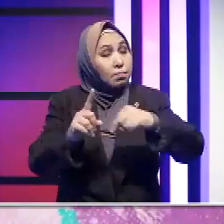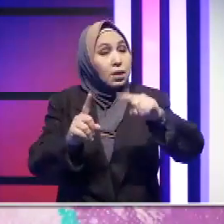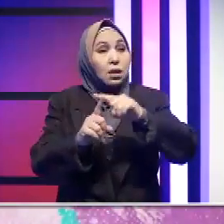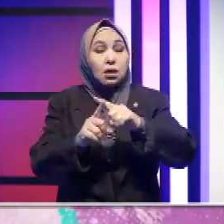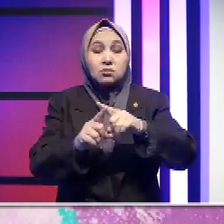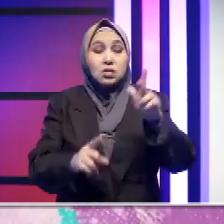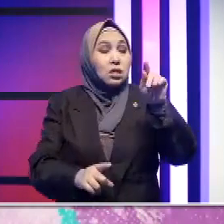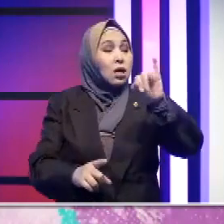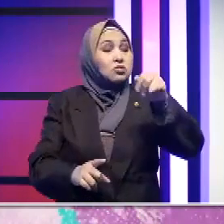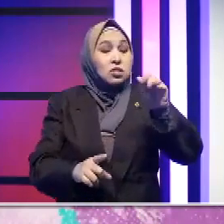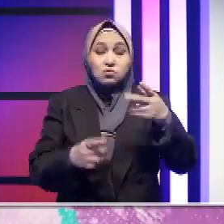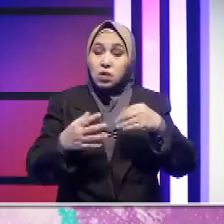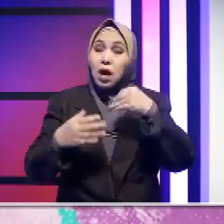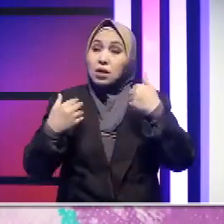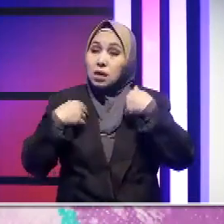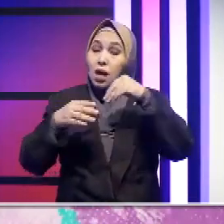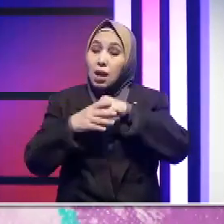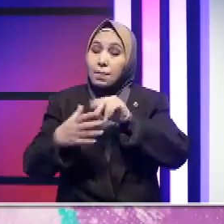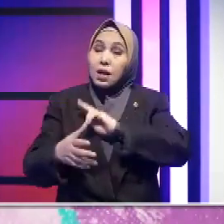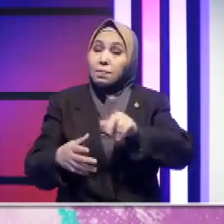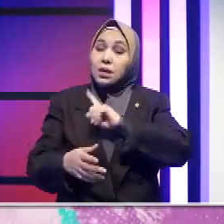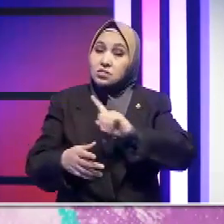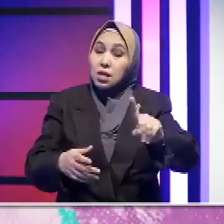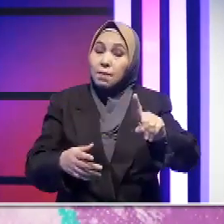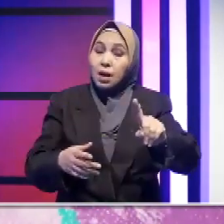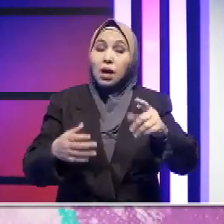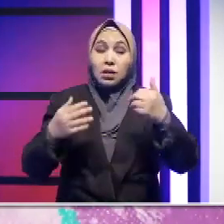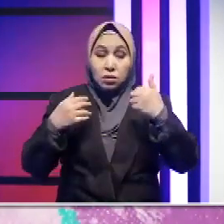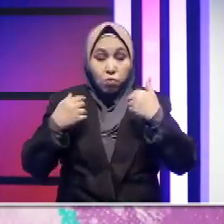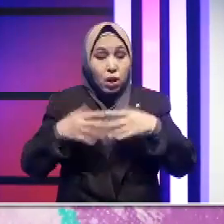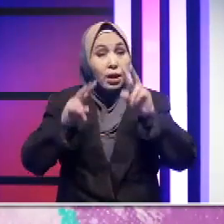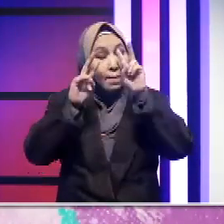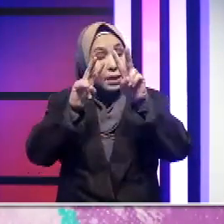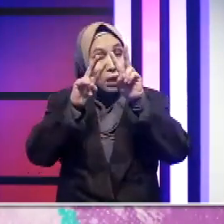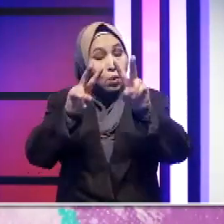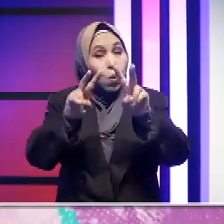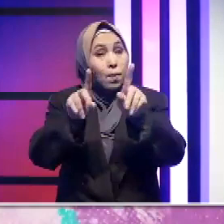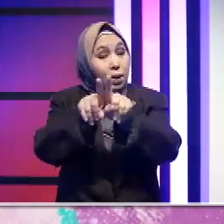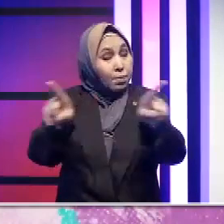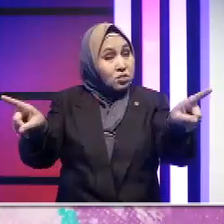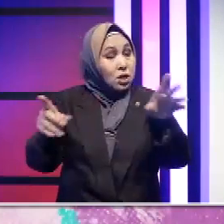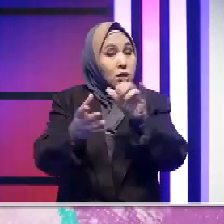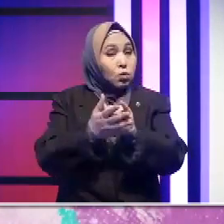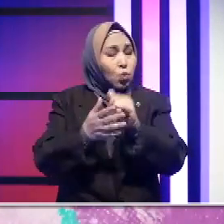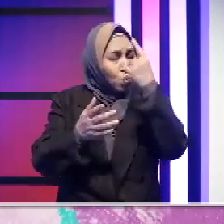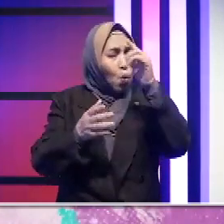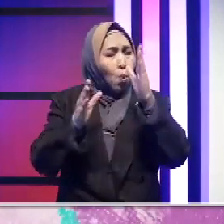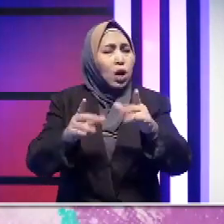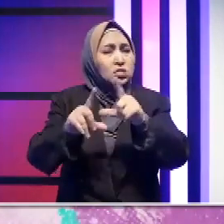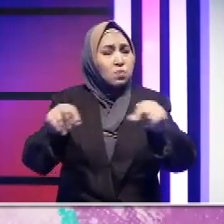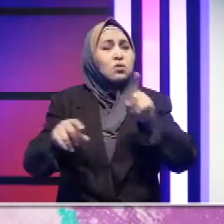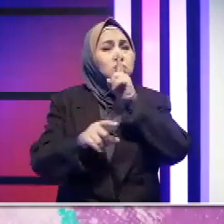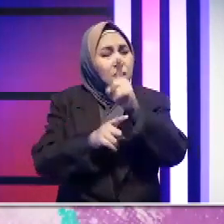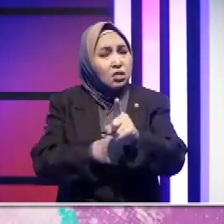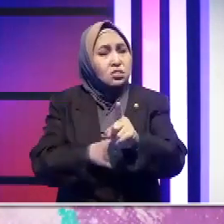Jackie sudah masuk ataupun berada dalam agama Islam sudah dapat melihat perbedaan tersebut bagi orang Jepun sebenarnya